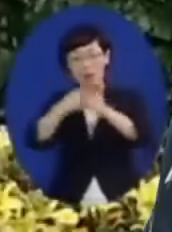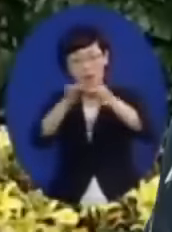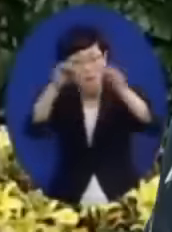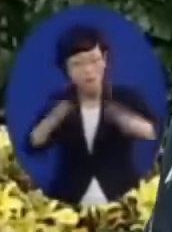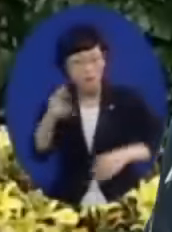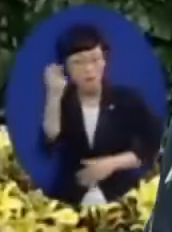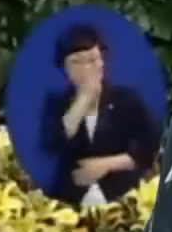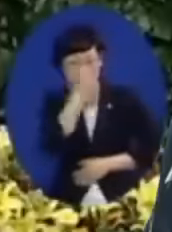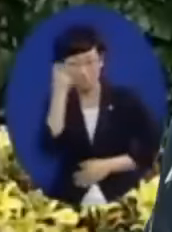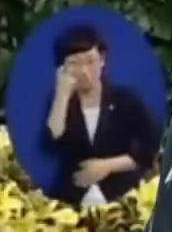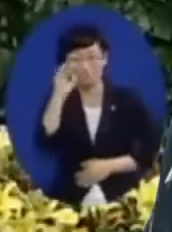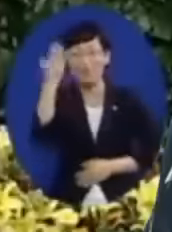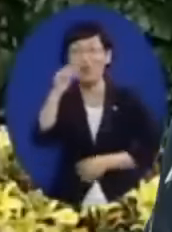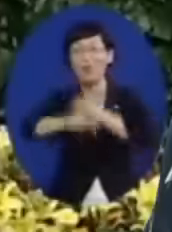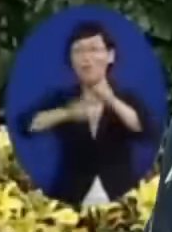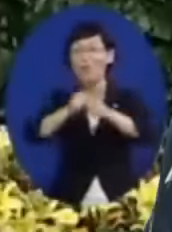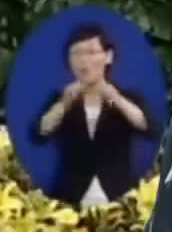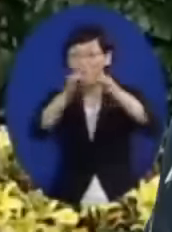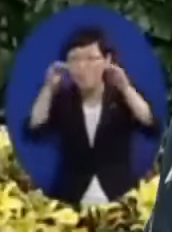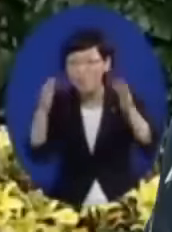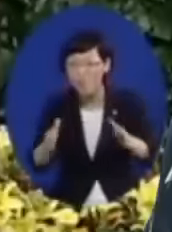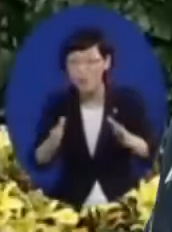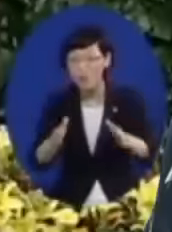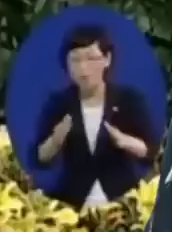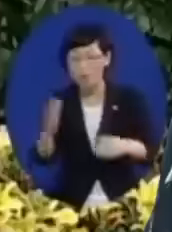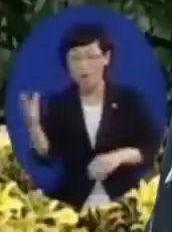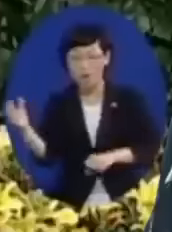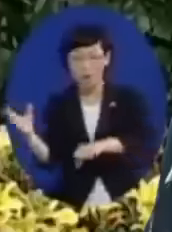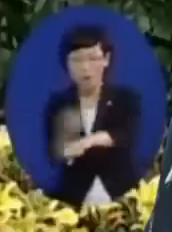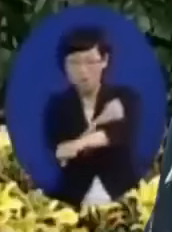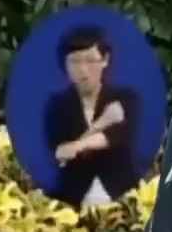되고 5년 안에 엄청난 부자가 된다.